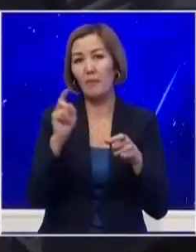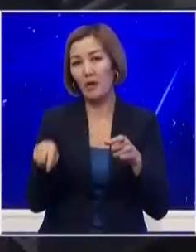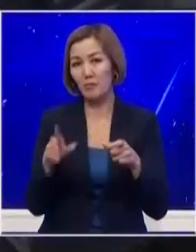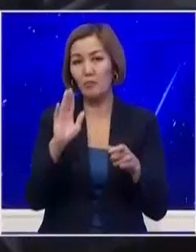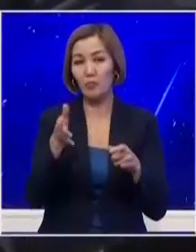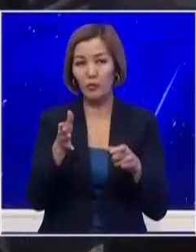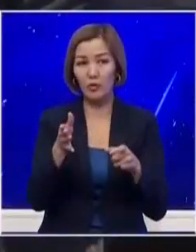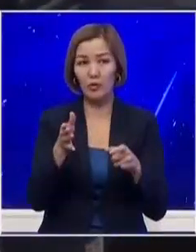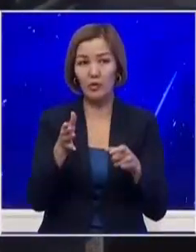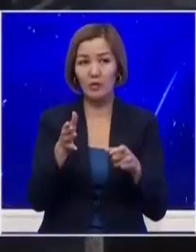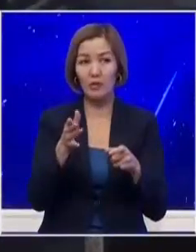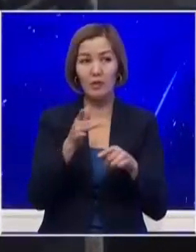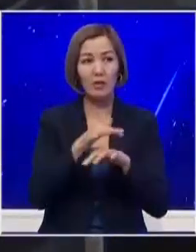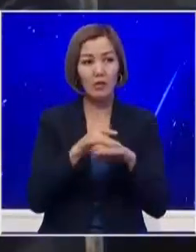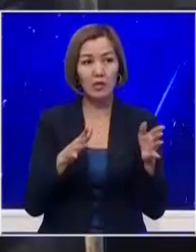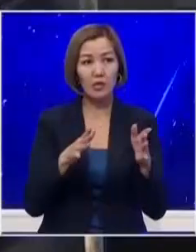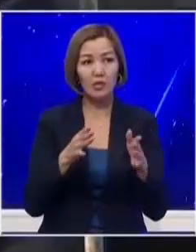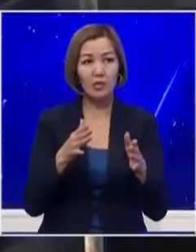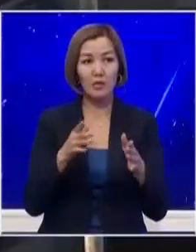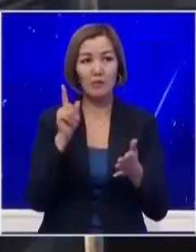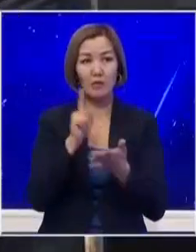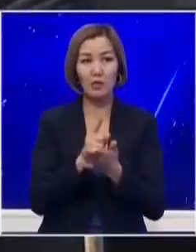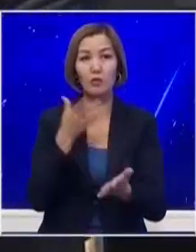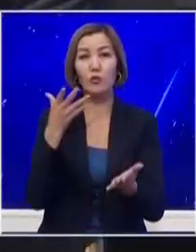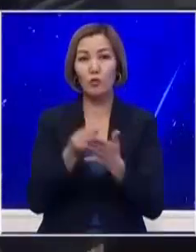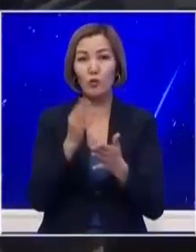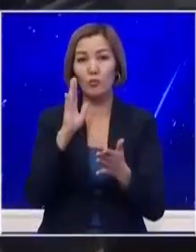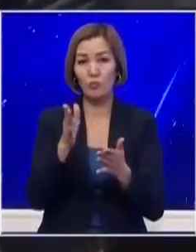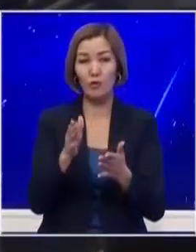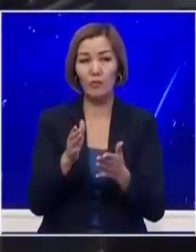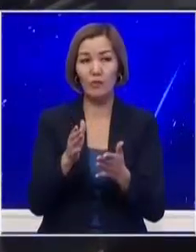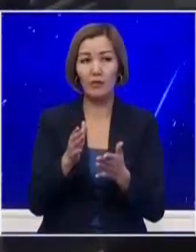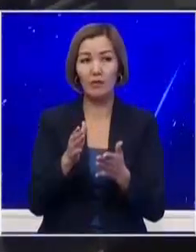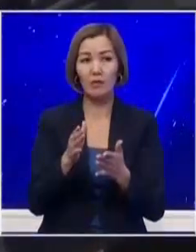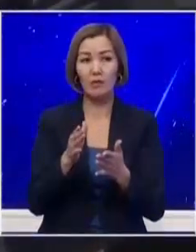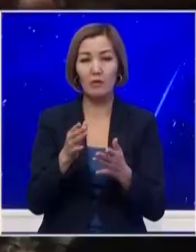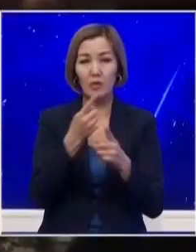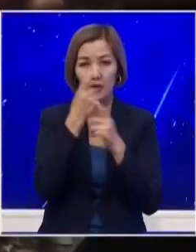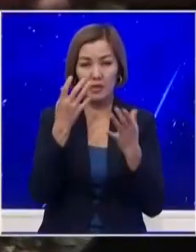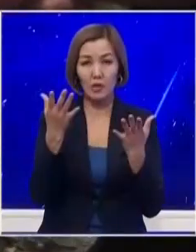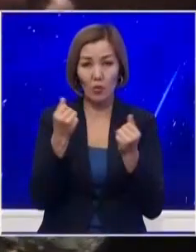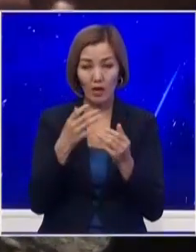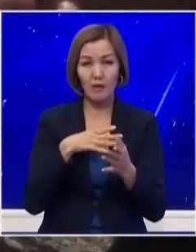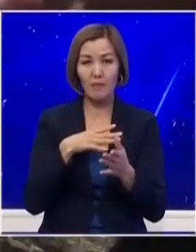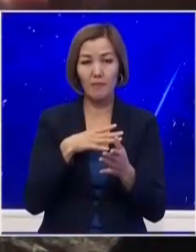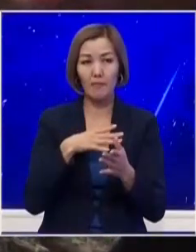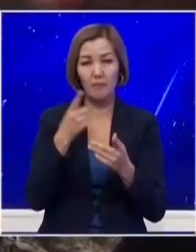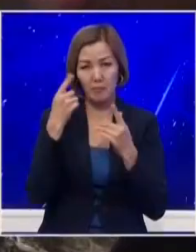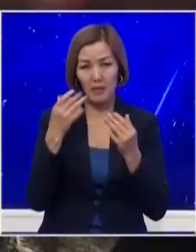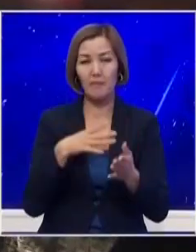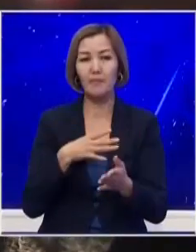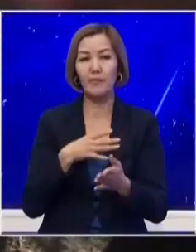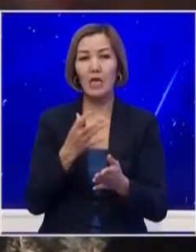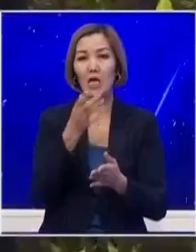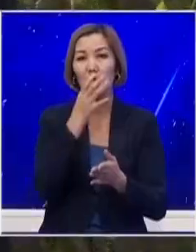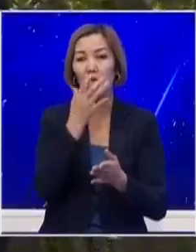ажыратыласыз. Кешіріңіздер, мен оны міндетті түрде төлеймін негізі. Мен ол ескертуді алдым, білем. Жылыту маусымы аяқталуына